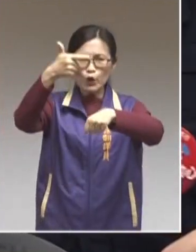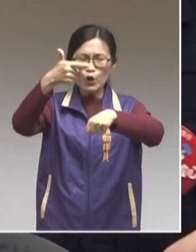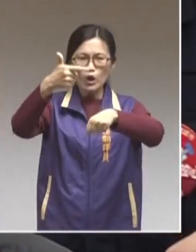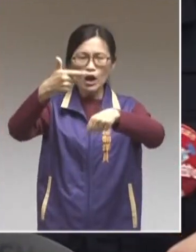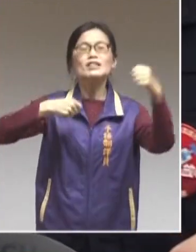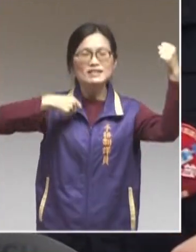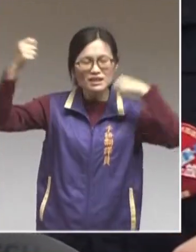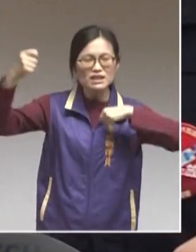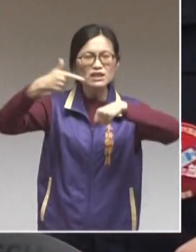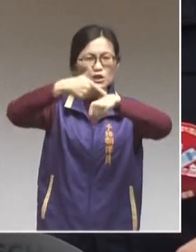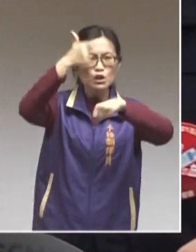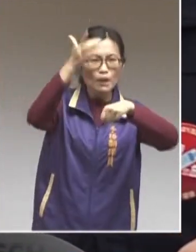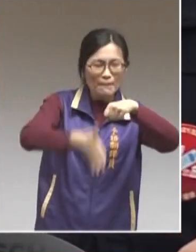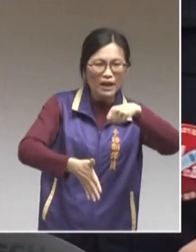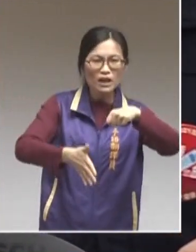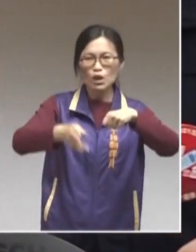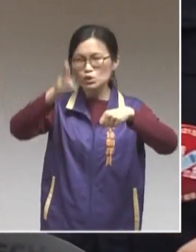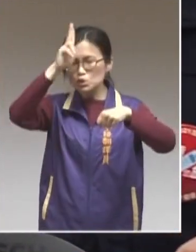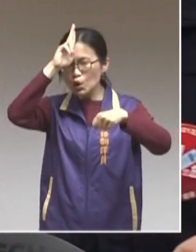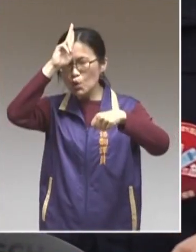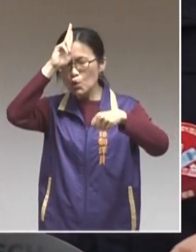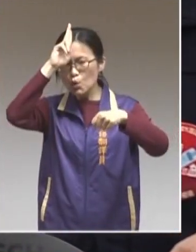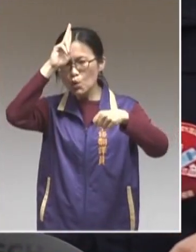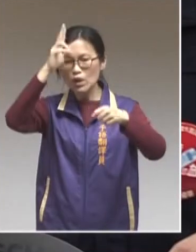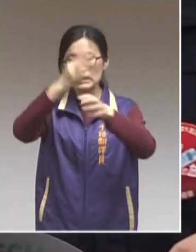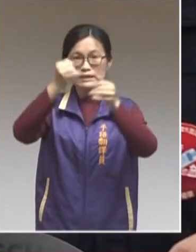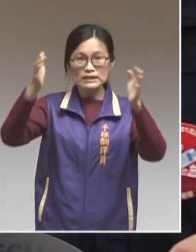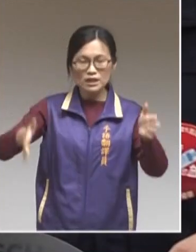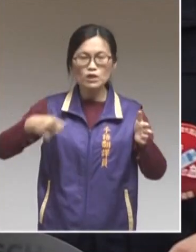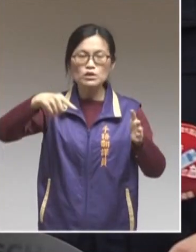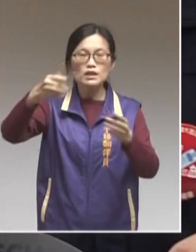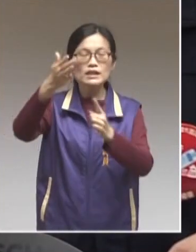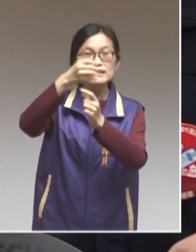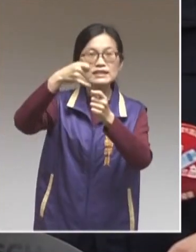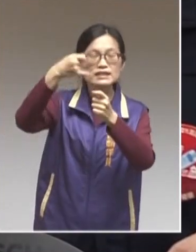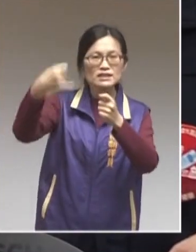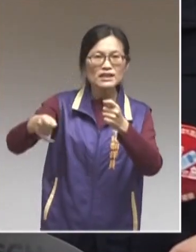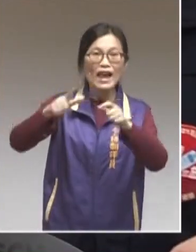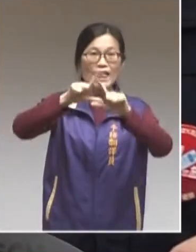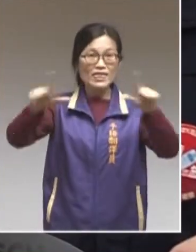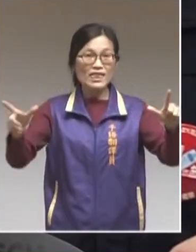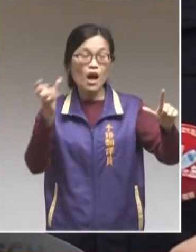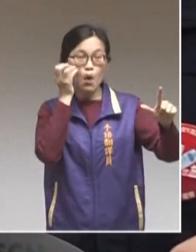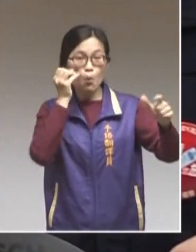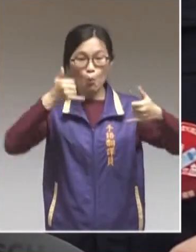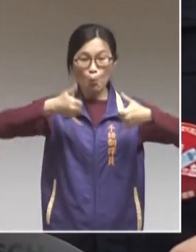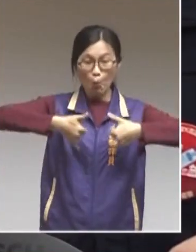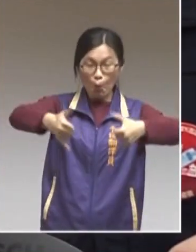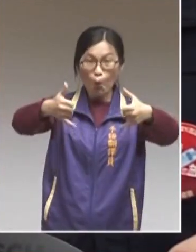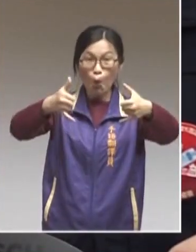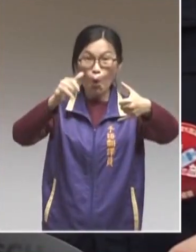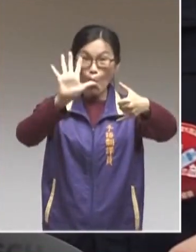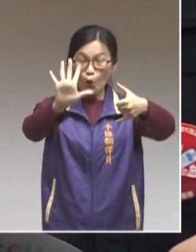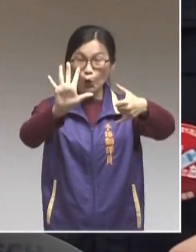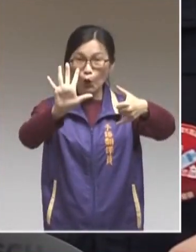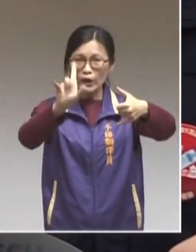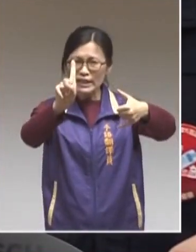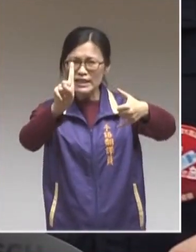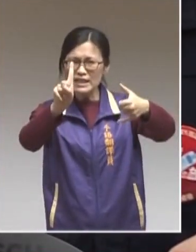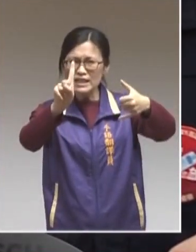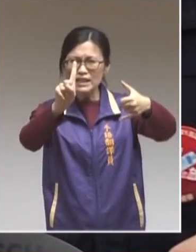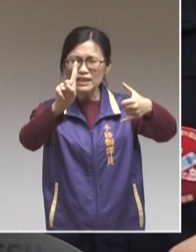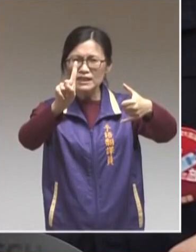早上6点半到大概中午12点之间，都会到旗津区的大观路，那边有一个这个没有招牌